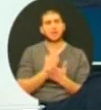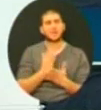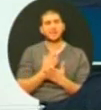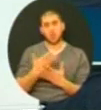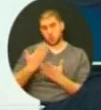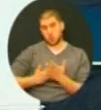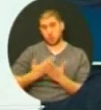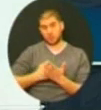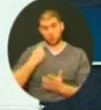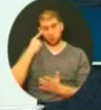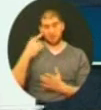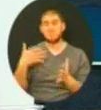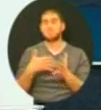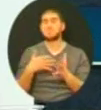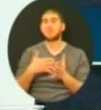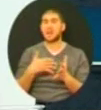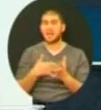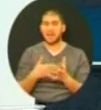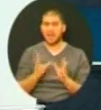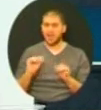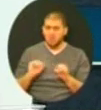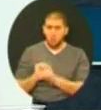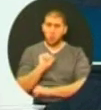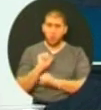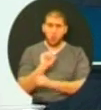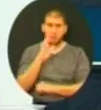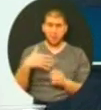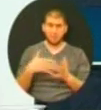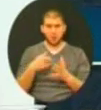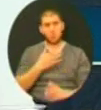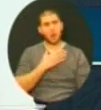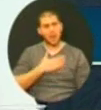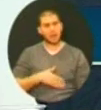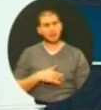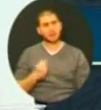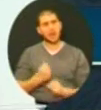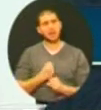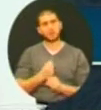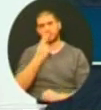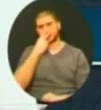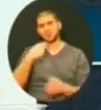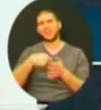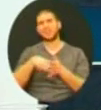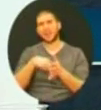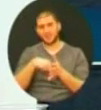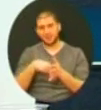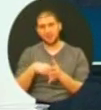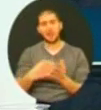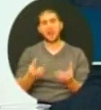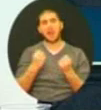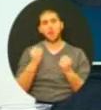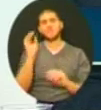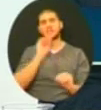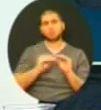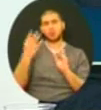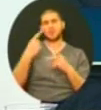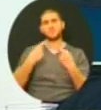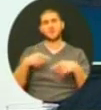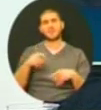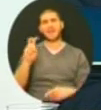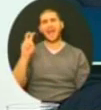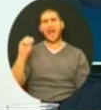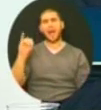דוח, שאני חושב שהמבקר, עם כל התלונות כלפי המבקר, כנראה באמת רצה לעבוד ולנסות ולתקן. לקחו וישמו, הייתה ועדת